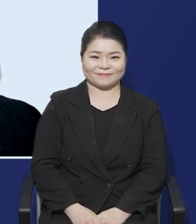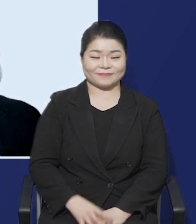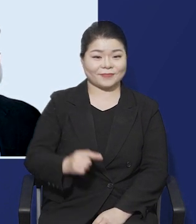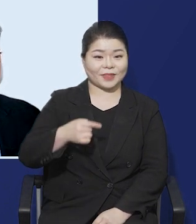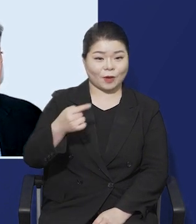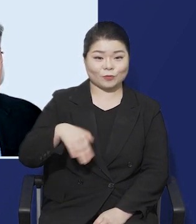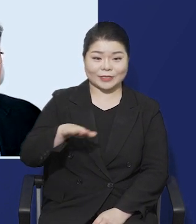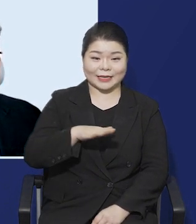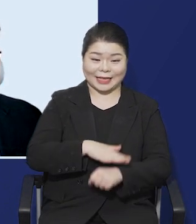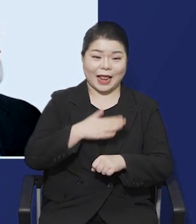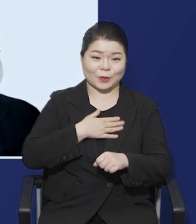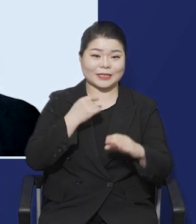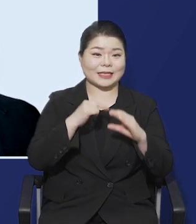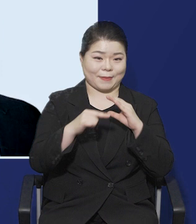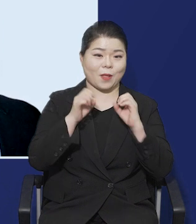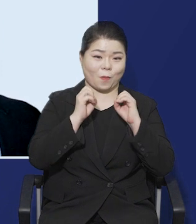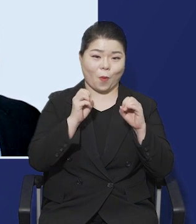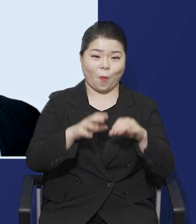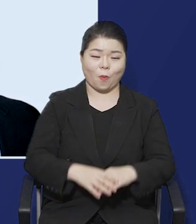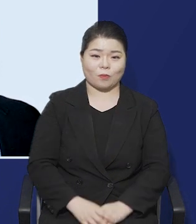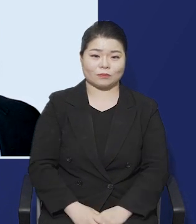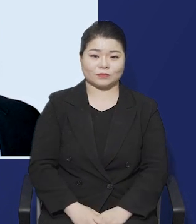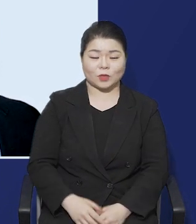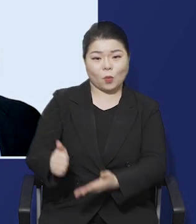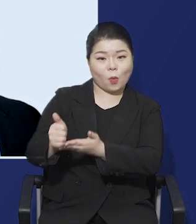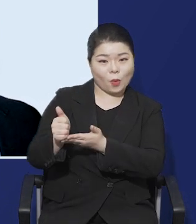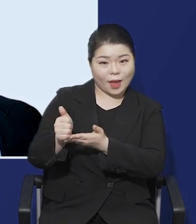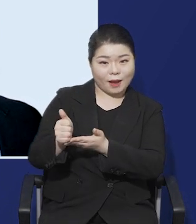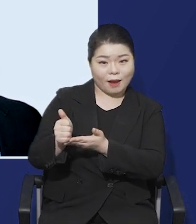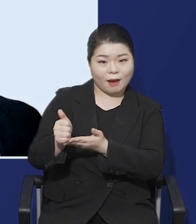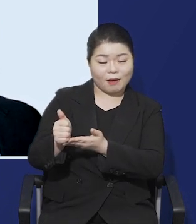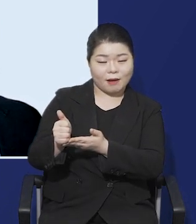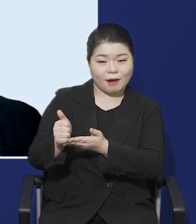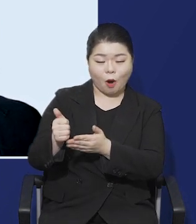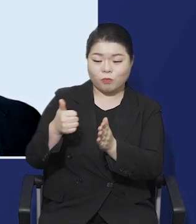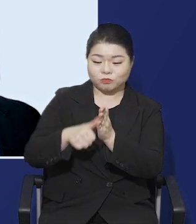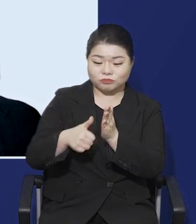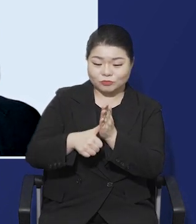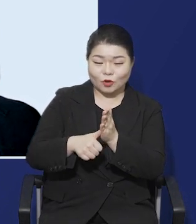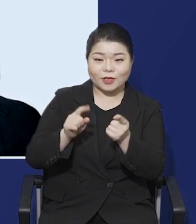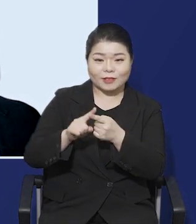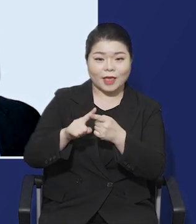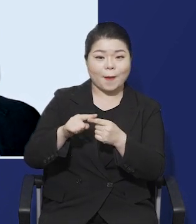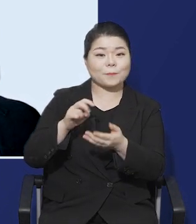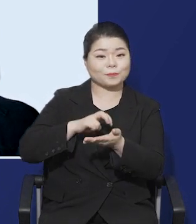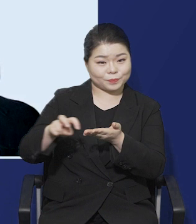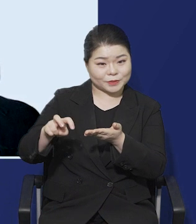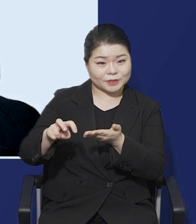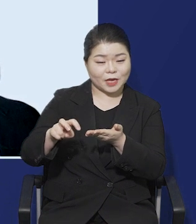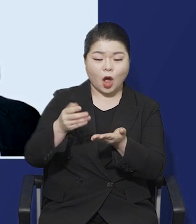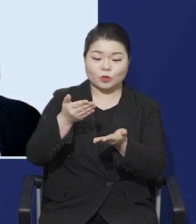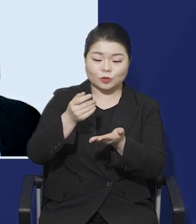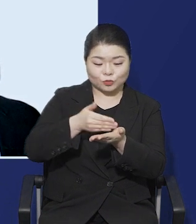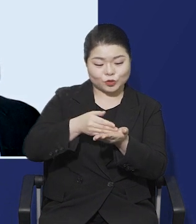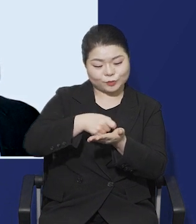다음은 우리가 잘 알고 있는 이메일 마케팅입니다. 잠재 고객과 상업 메시지 또는 홍보 콘텐츠, 뉴스레터